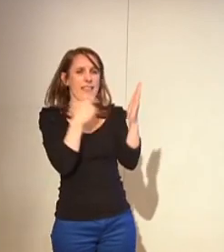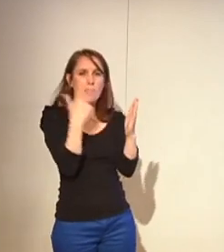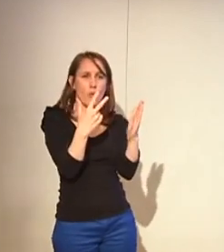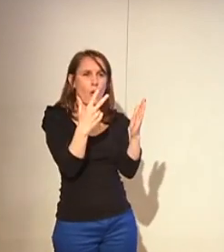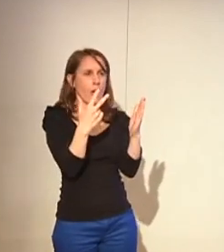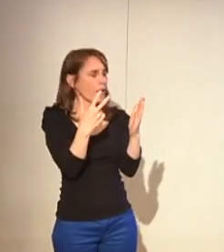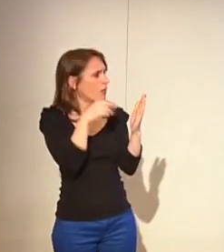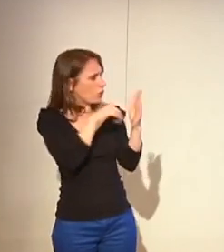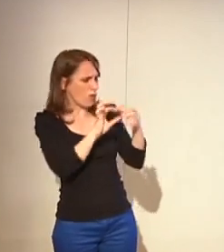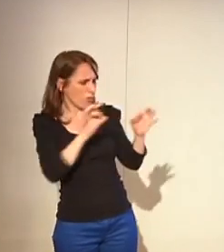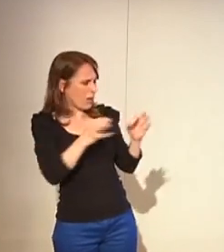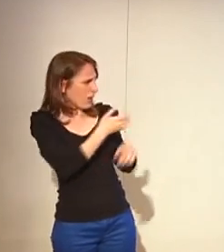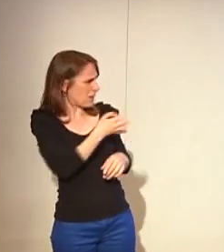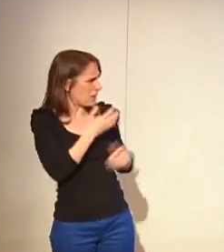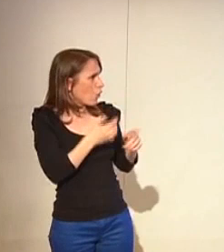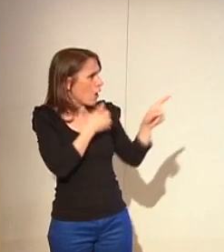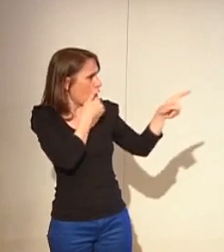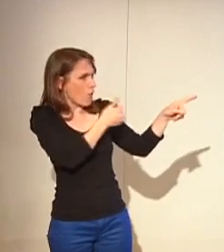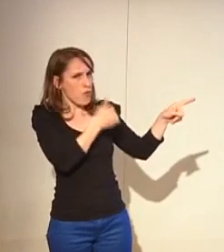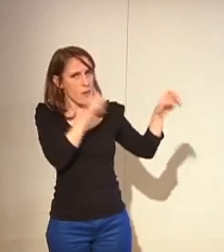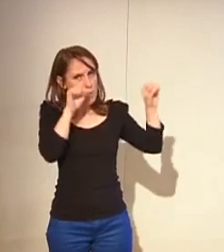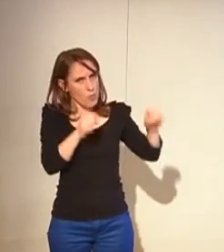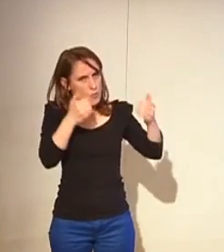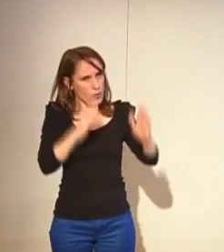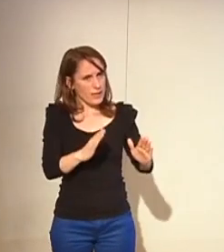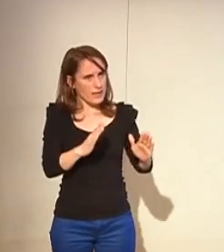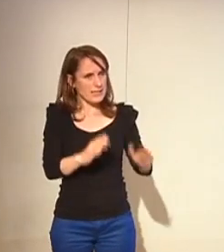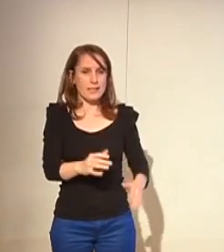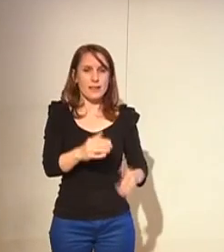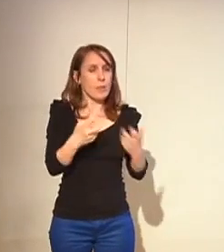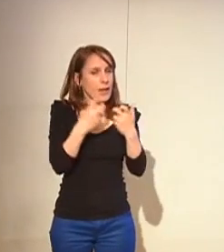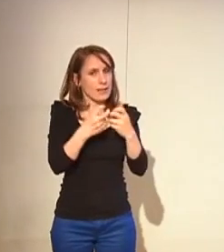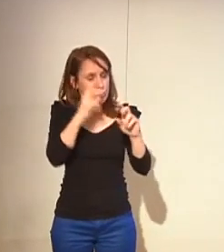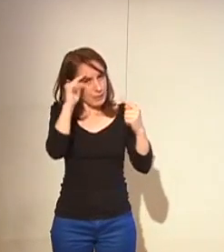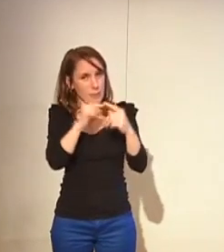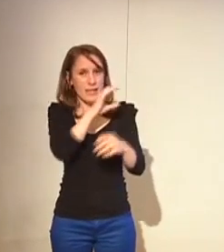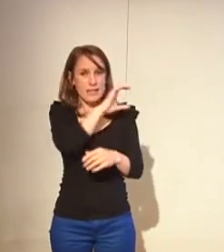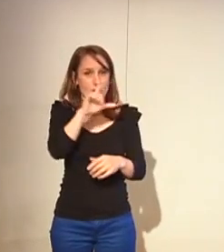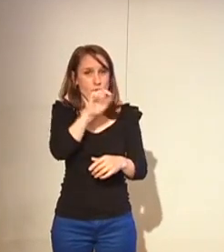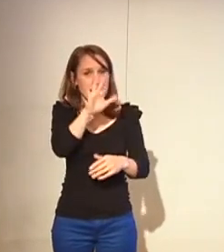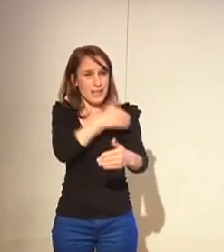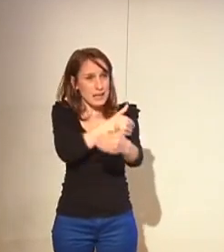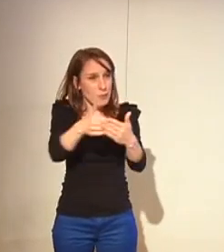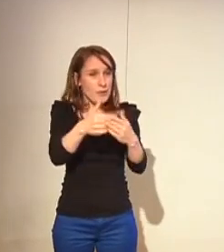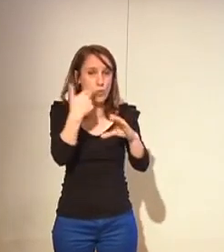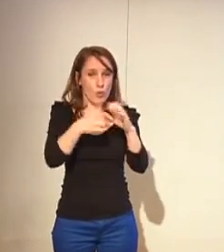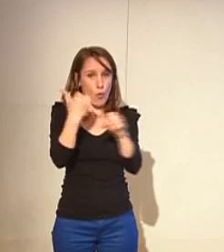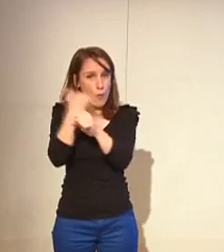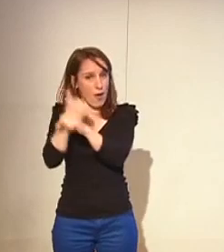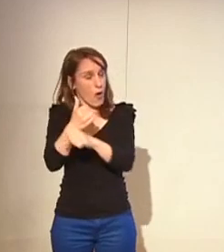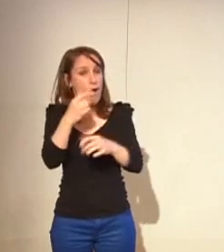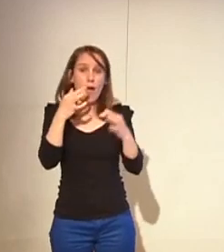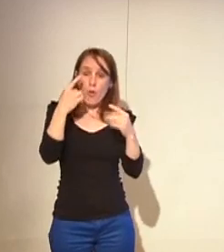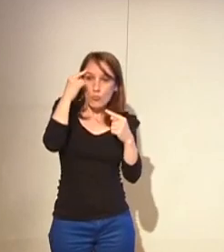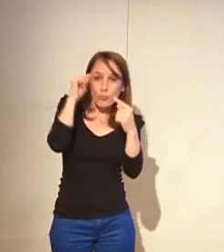autoriseriez de vous-même à procéder dans la limite de 125 millions d'euros par an à la réalisation des emprunts destinés au financement et cetera et